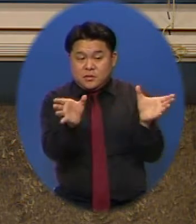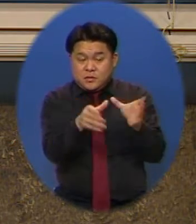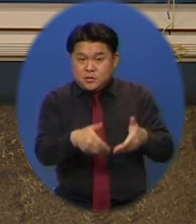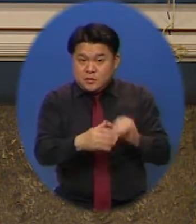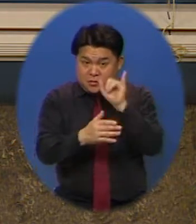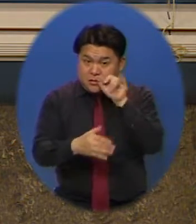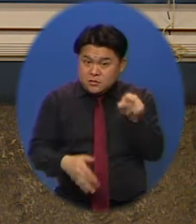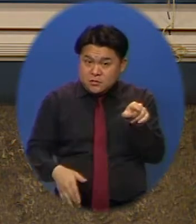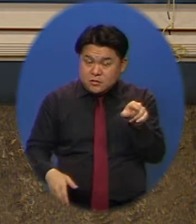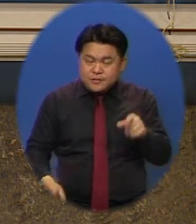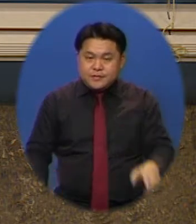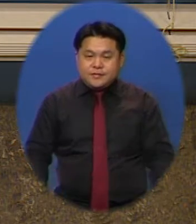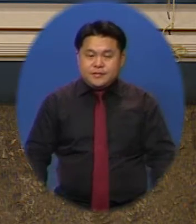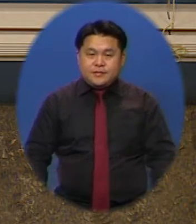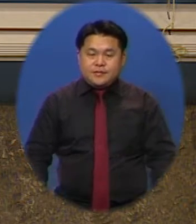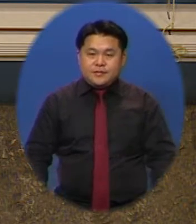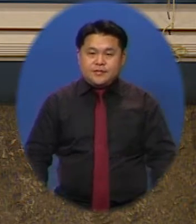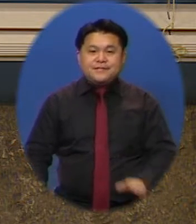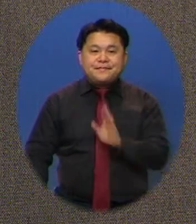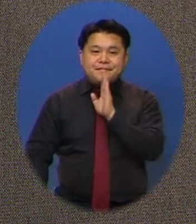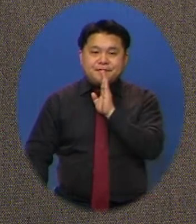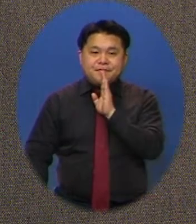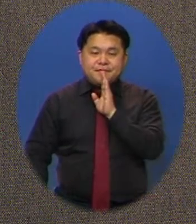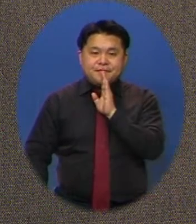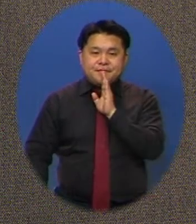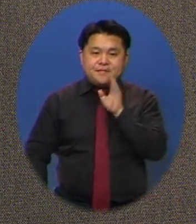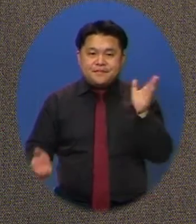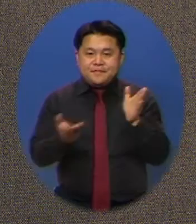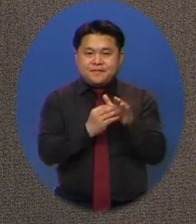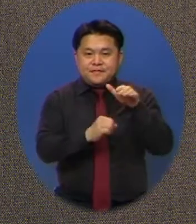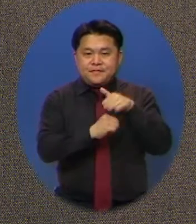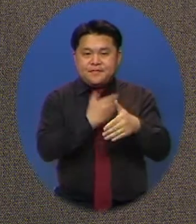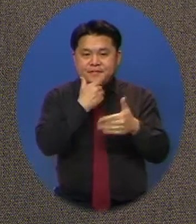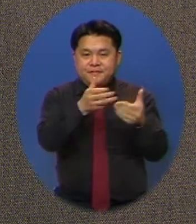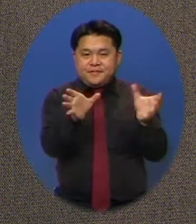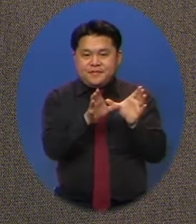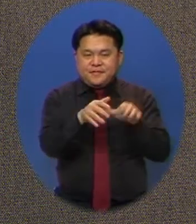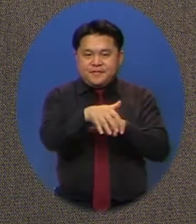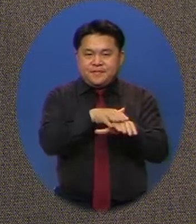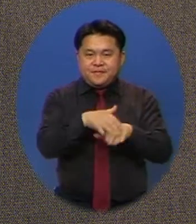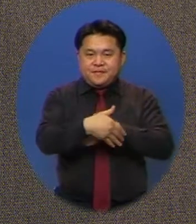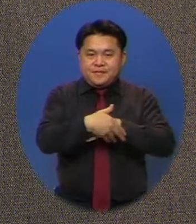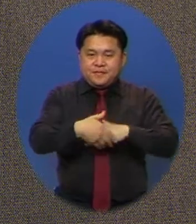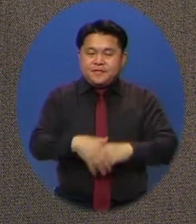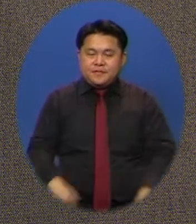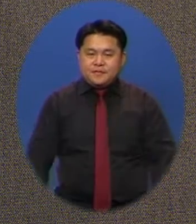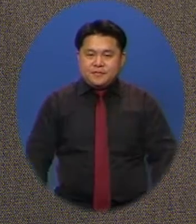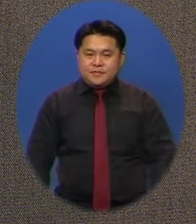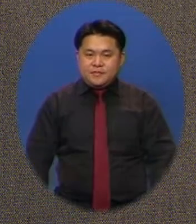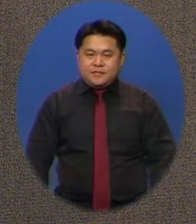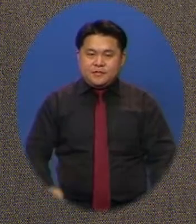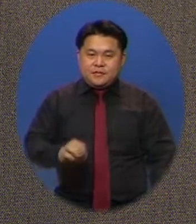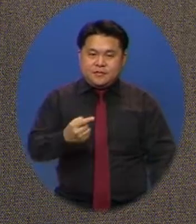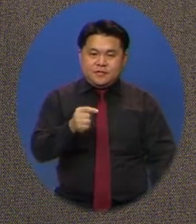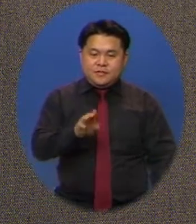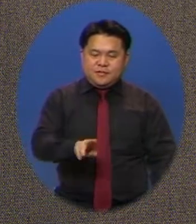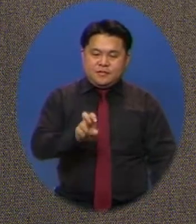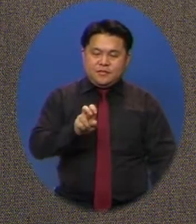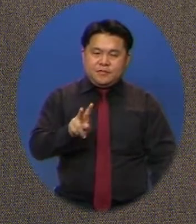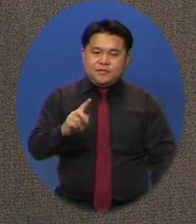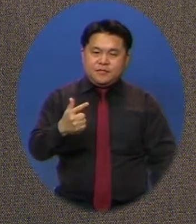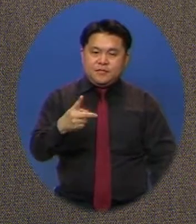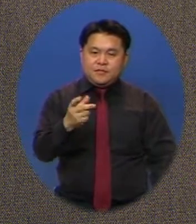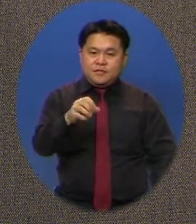되는 팀이 생기는 건가요? 예, 맞춤형 복지팀을 별도로 구성할 겁니다. 읍면동에